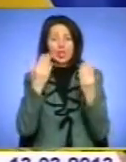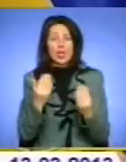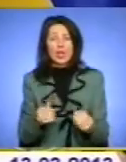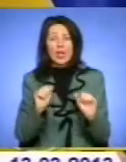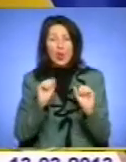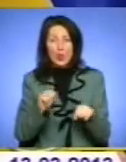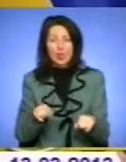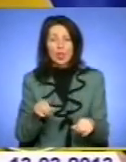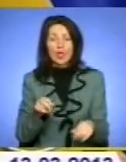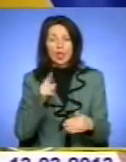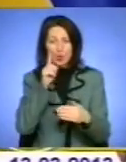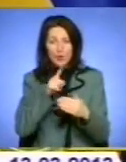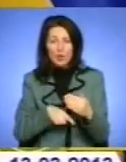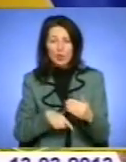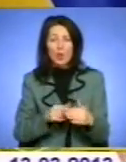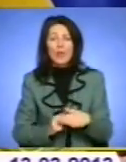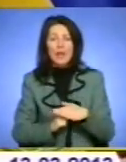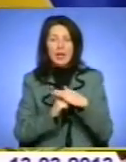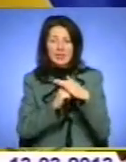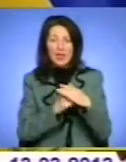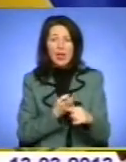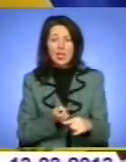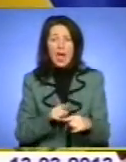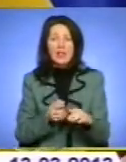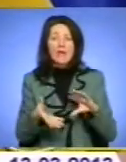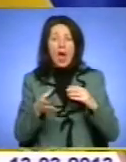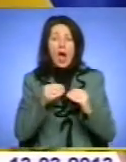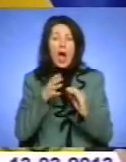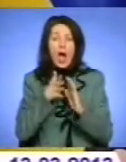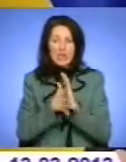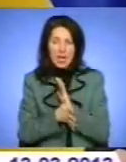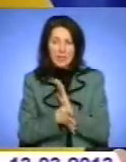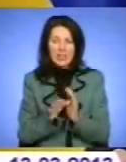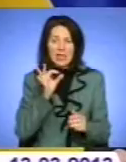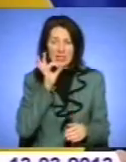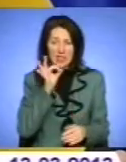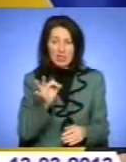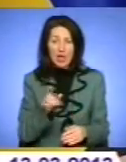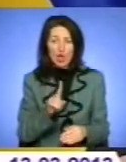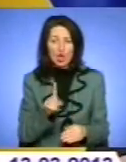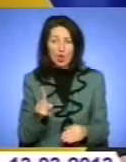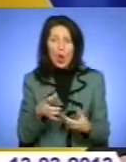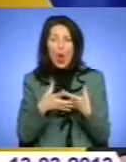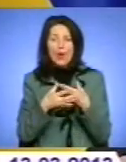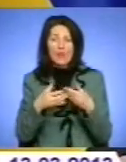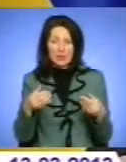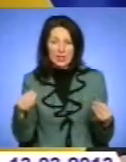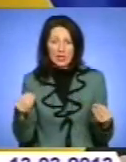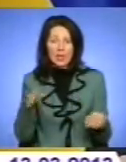з впевненістю на основі цього аналізу сказати, що весеннє